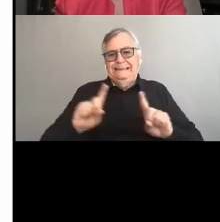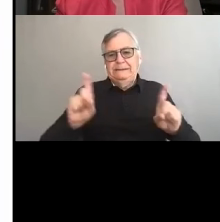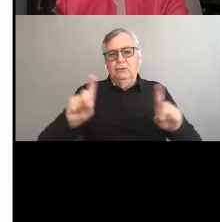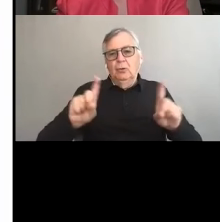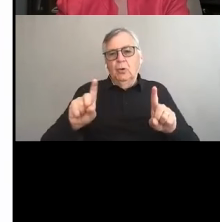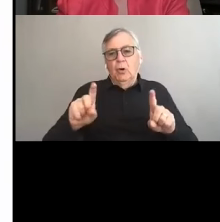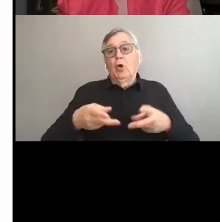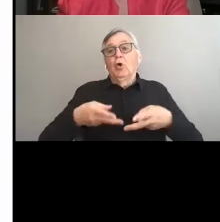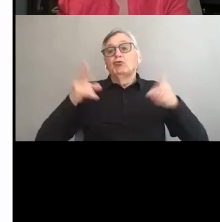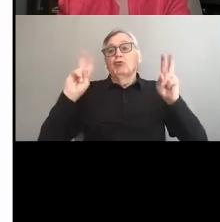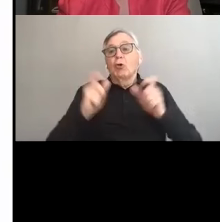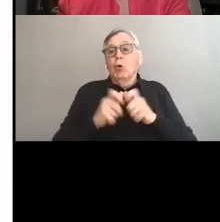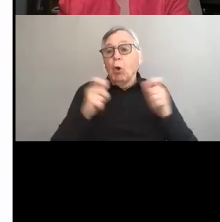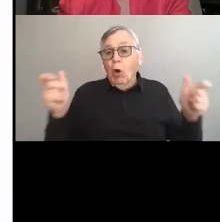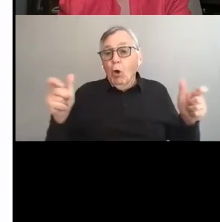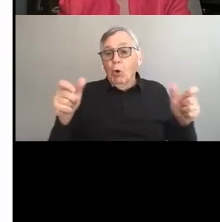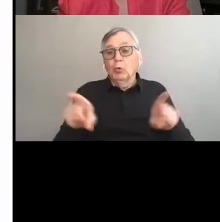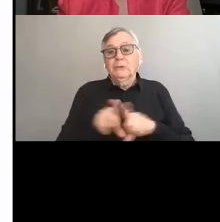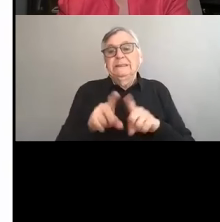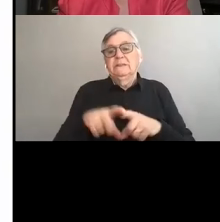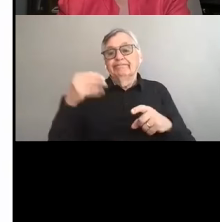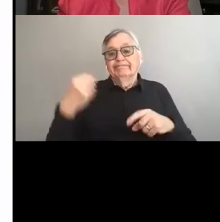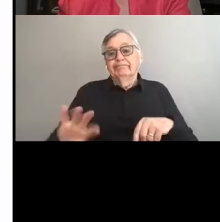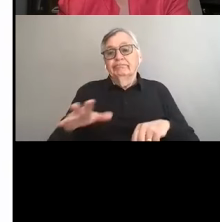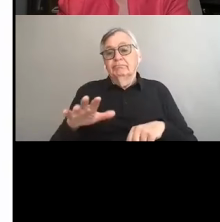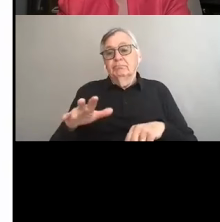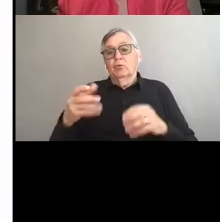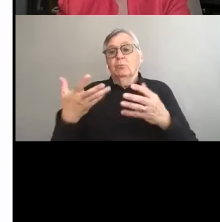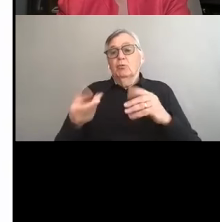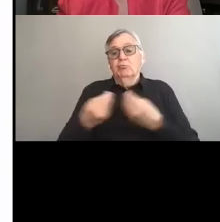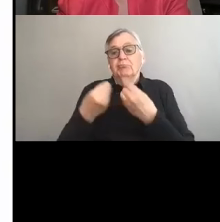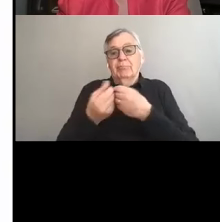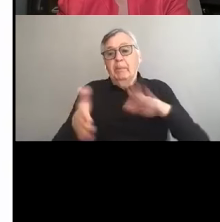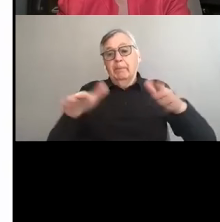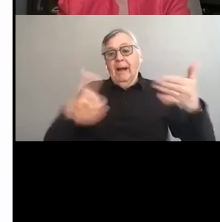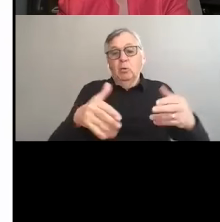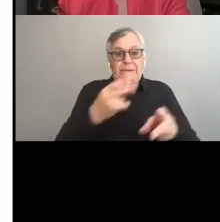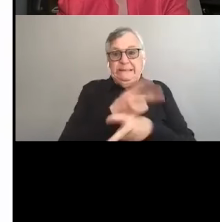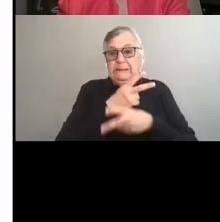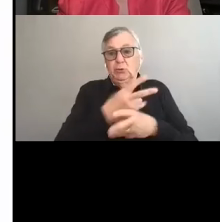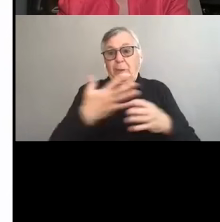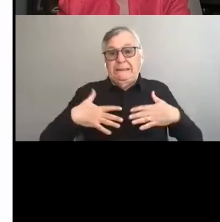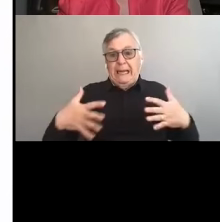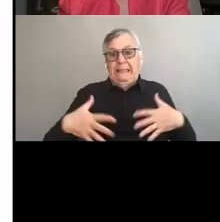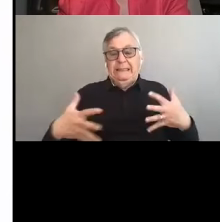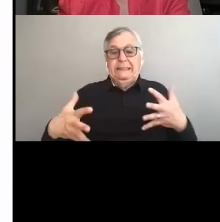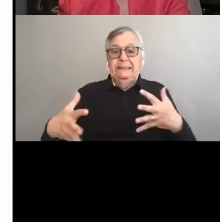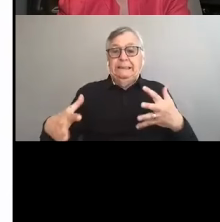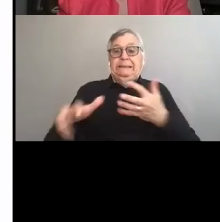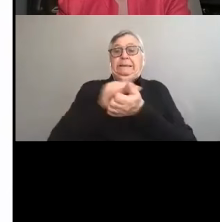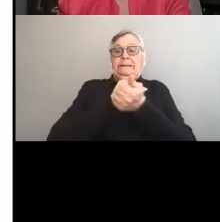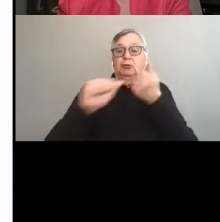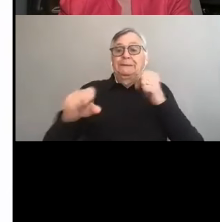serait beaucoup trop long et trop coûteux en termes de vie humaine, en termes de soins de santé, de destruction du système de